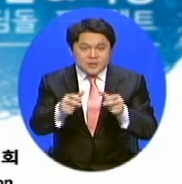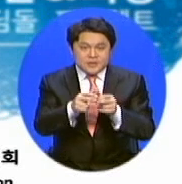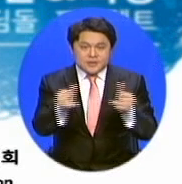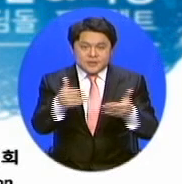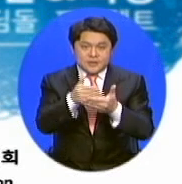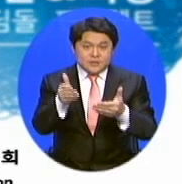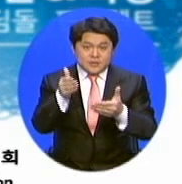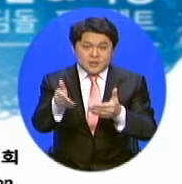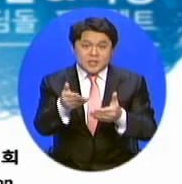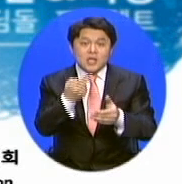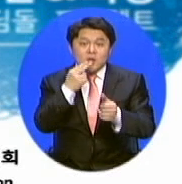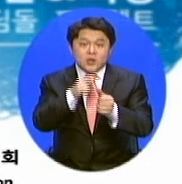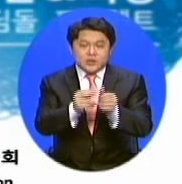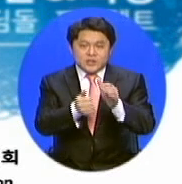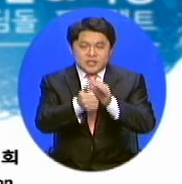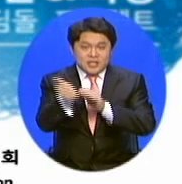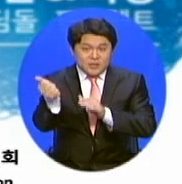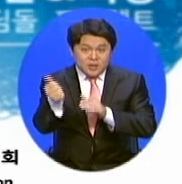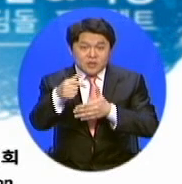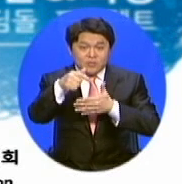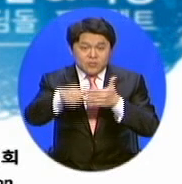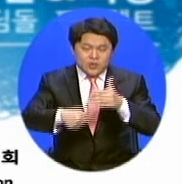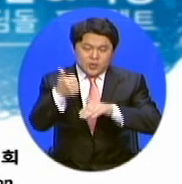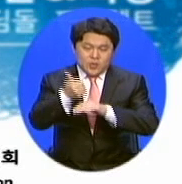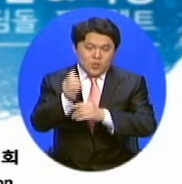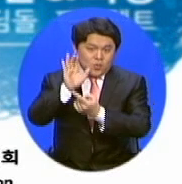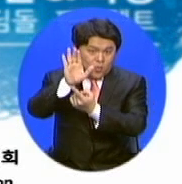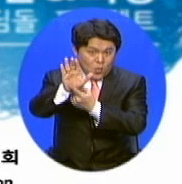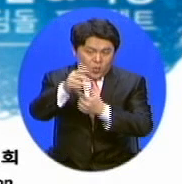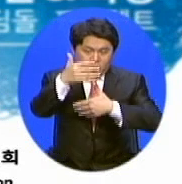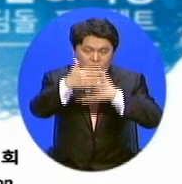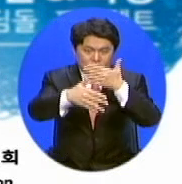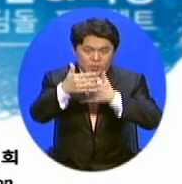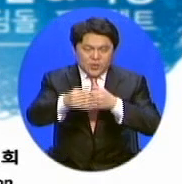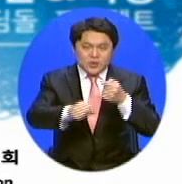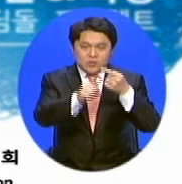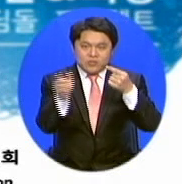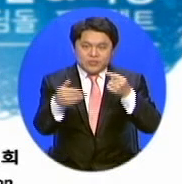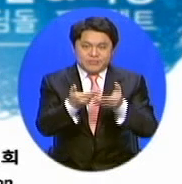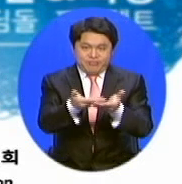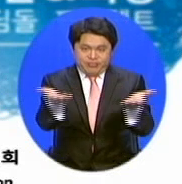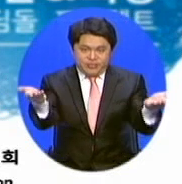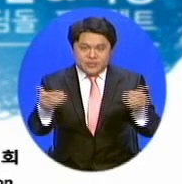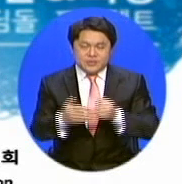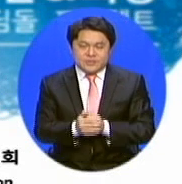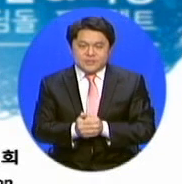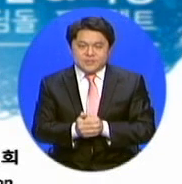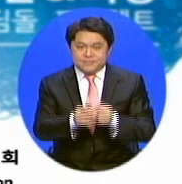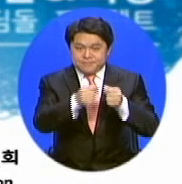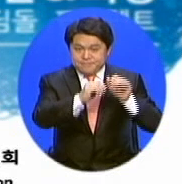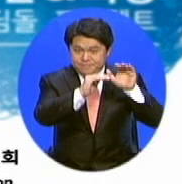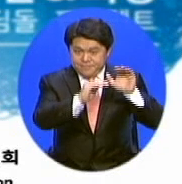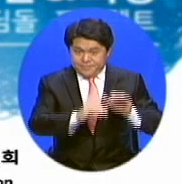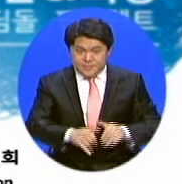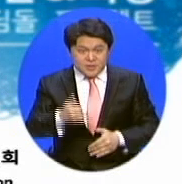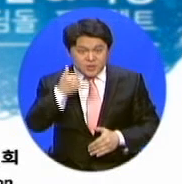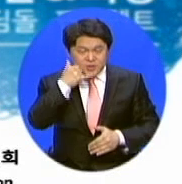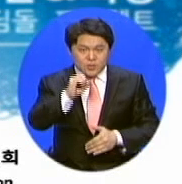도전과 희망 디딤돌 프로젝트의 성과 보고서와 영상을 1월부터 배포합니다. 자세한 내용은